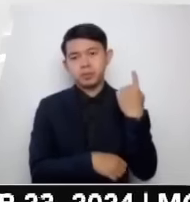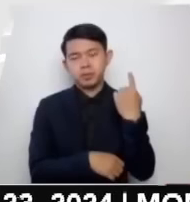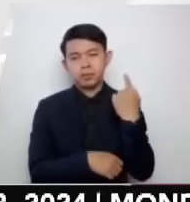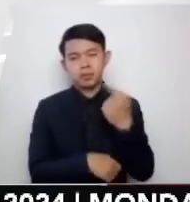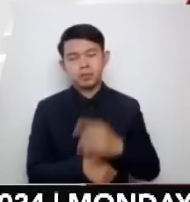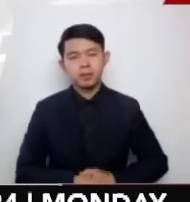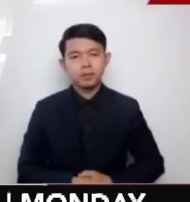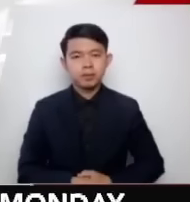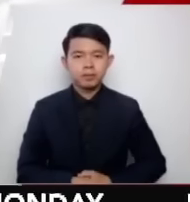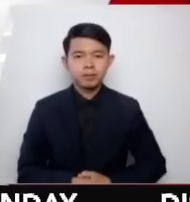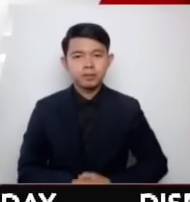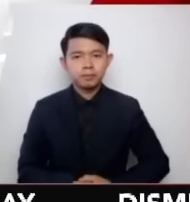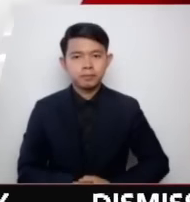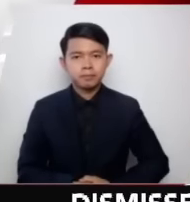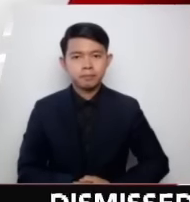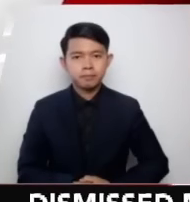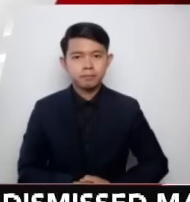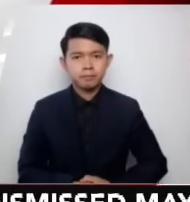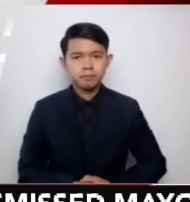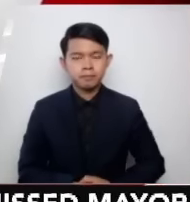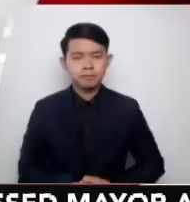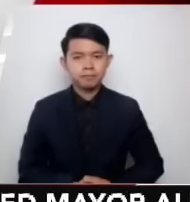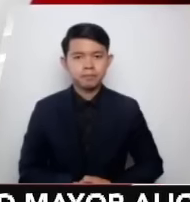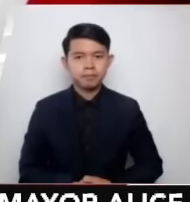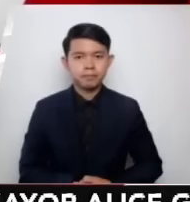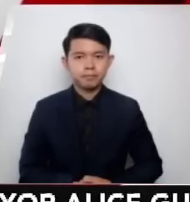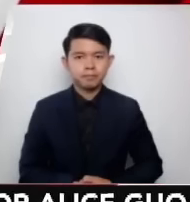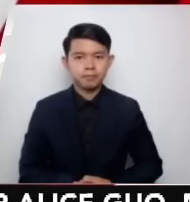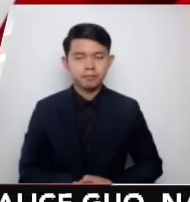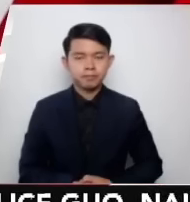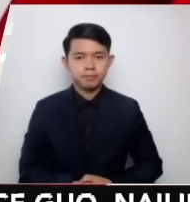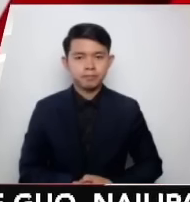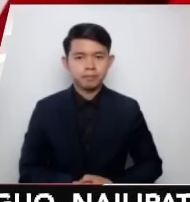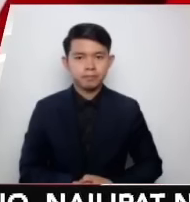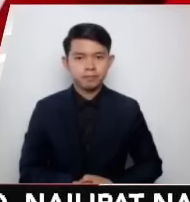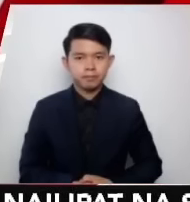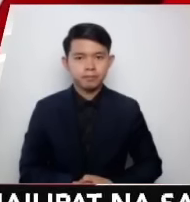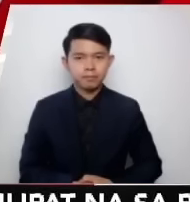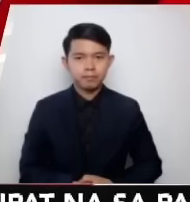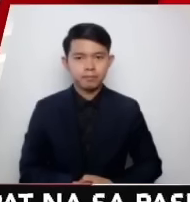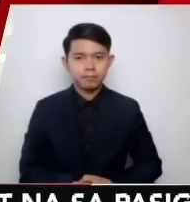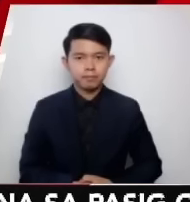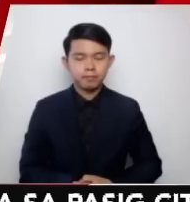Ito ang GMA Regional TV News.